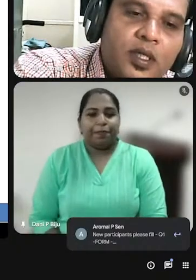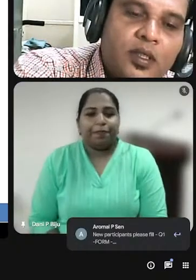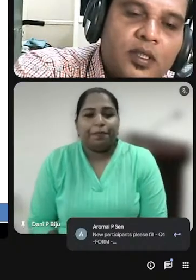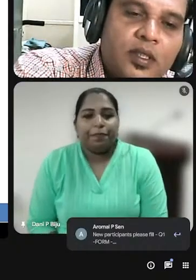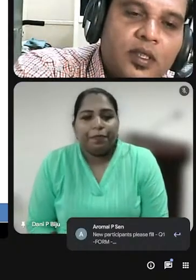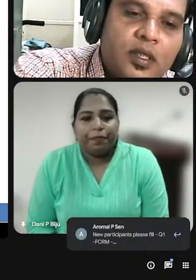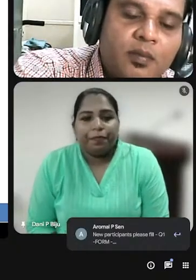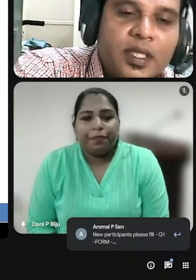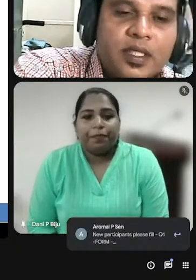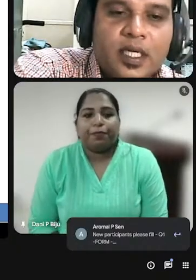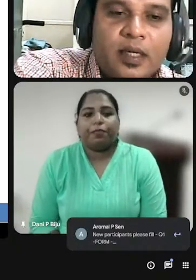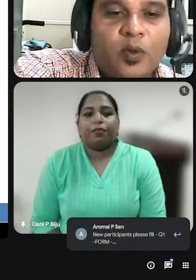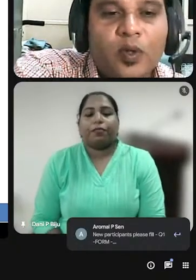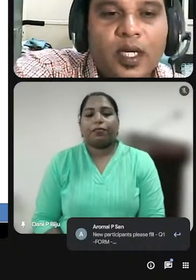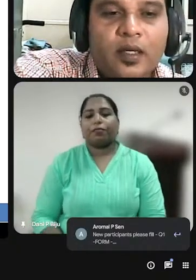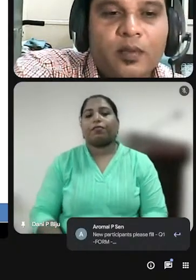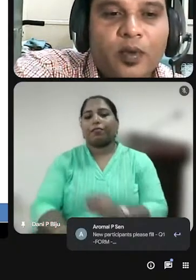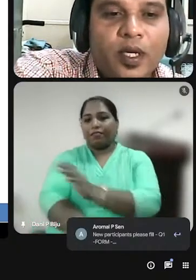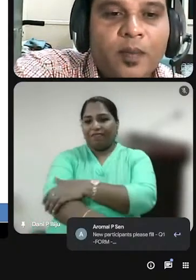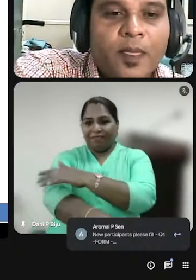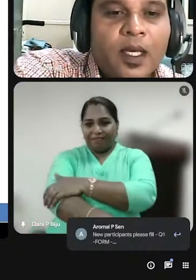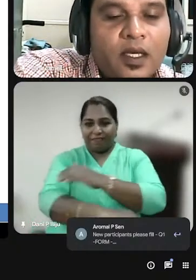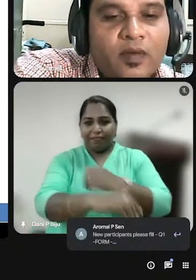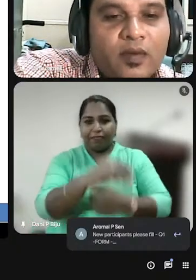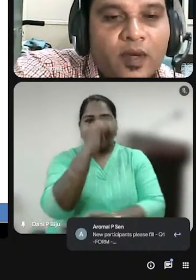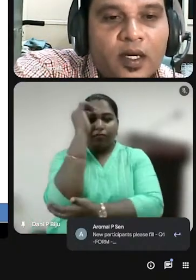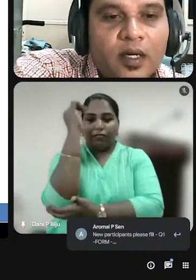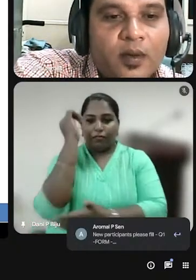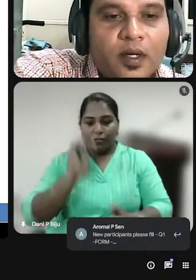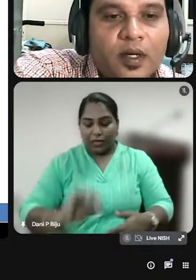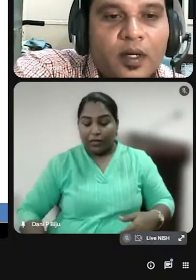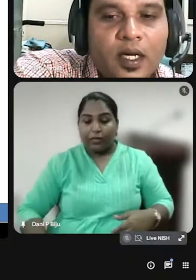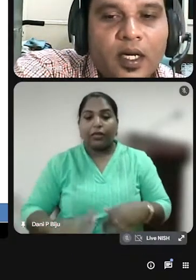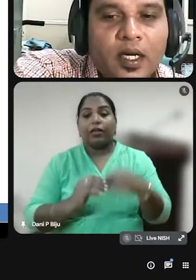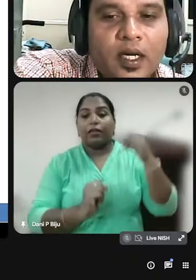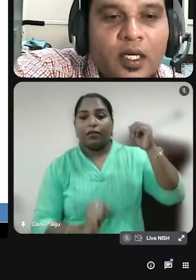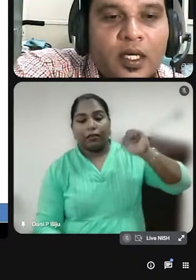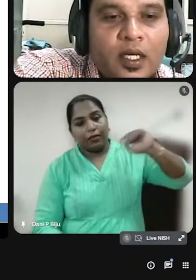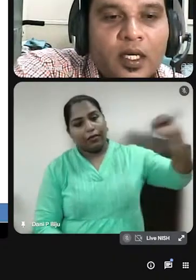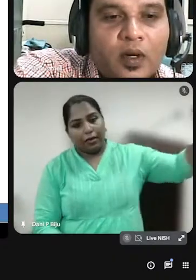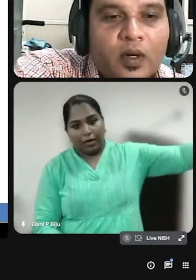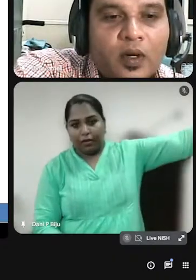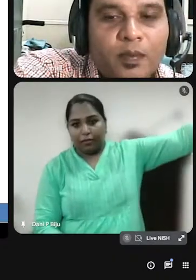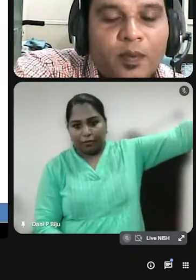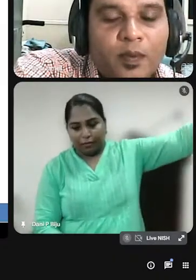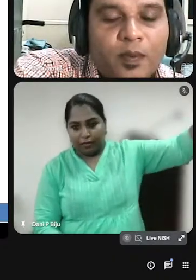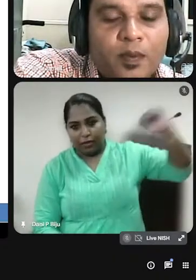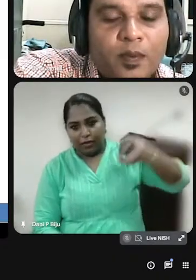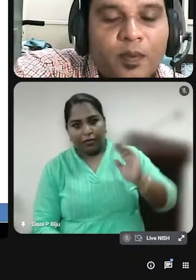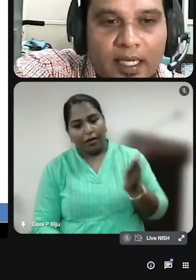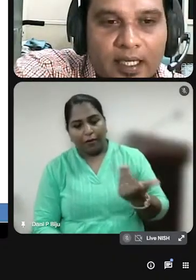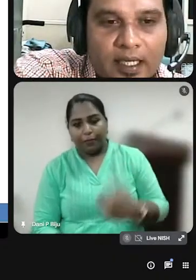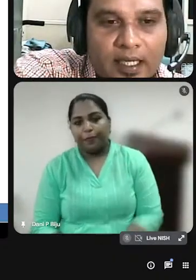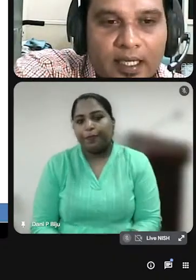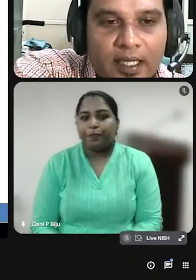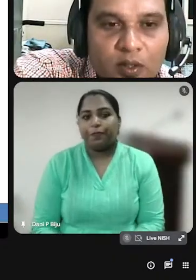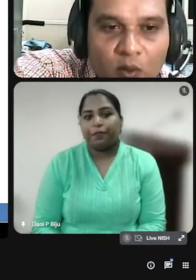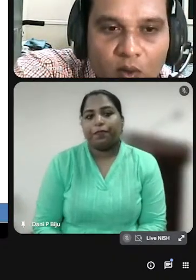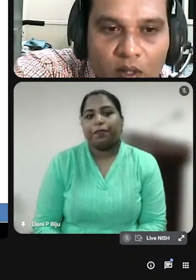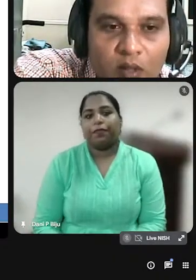സപ്പോർട്ട് ചെയ്തിട്ട് മറ്റു കൈ മുകളിലേക്ക് പോവുകയും, ഇവിടെ വേറെ ഇമ്പോർട്ടന്റ് ആയിട്ടുള്ള കാര്യം, ഈ മുകളിലേക്ക് പോകുന്ന